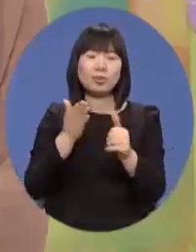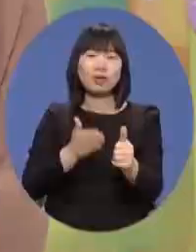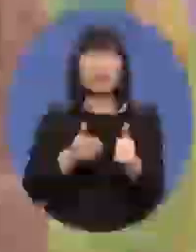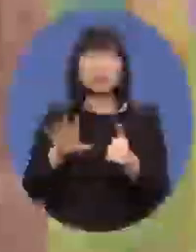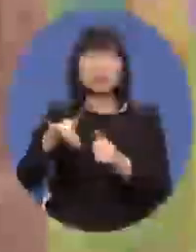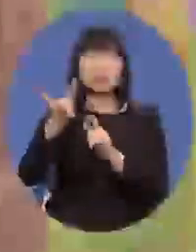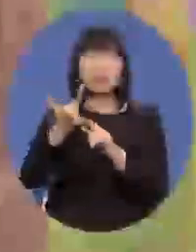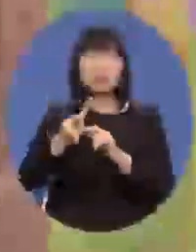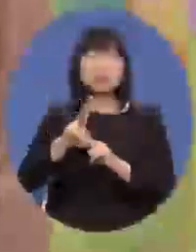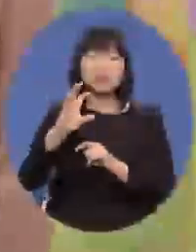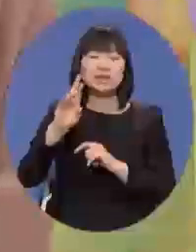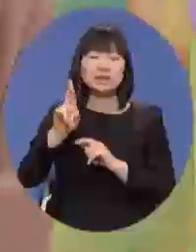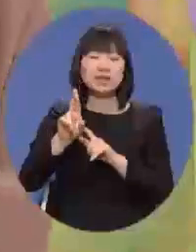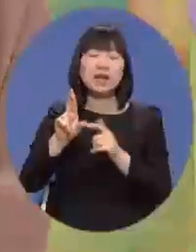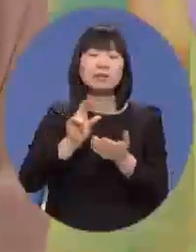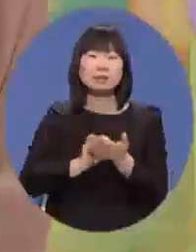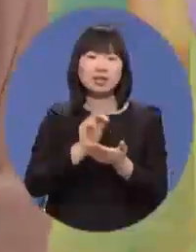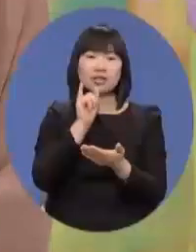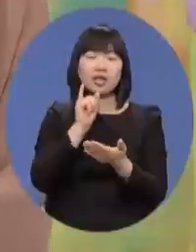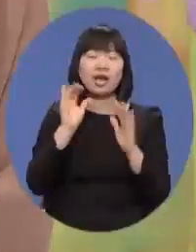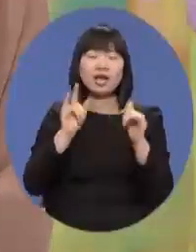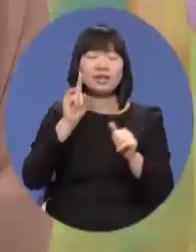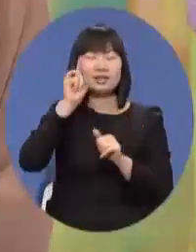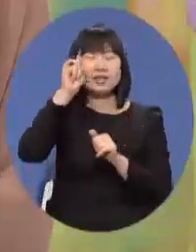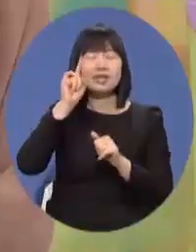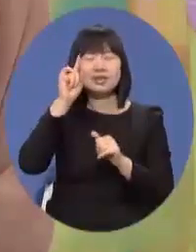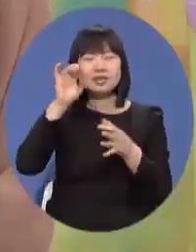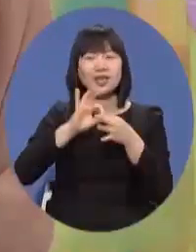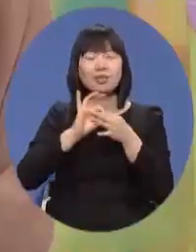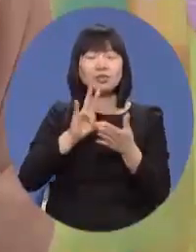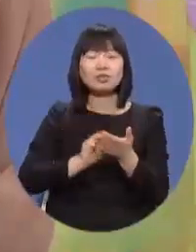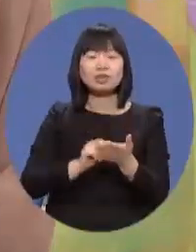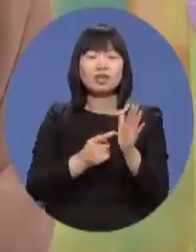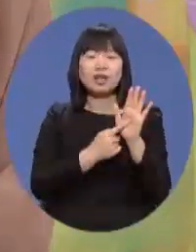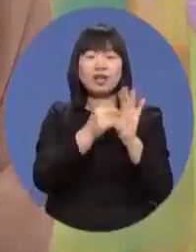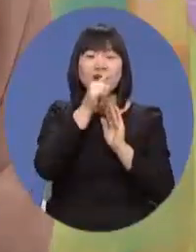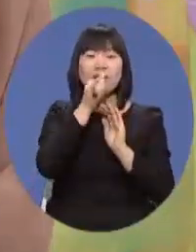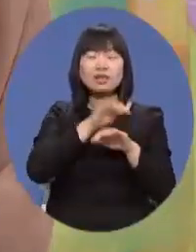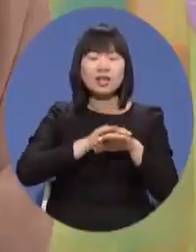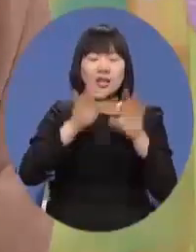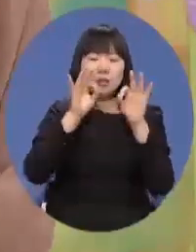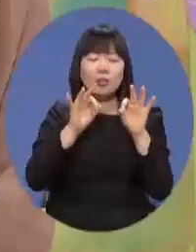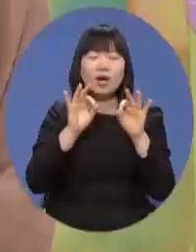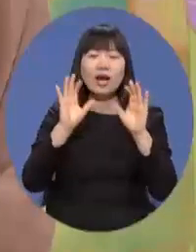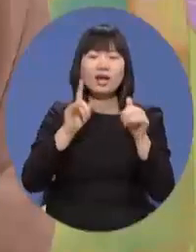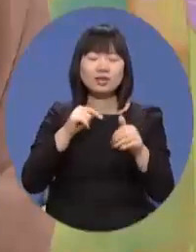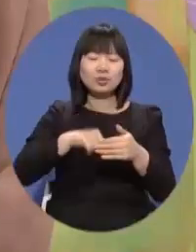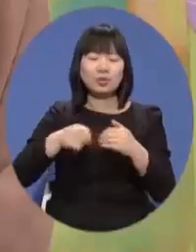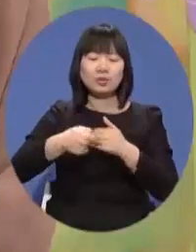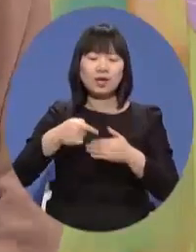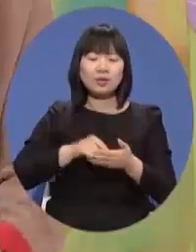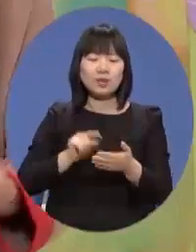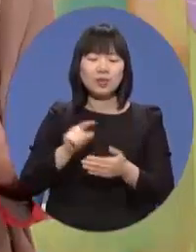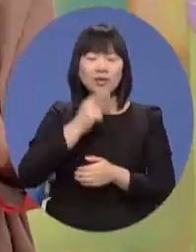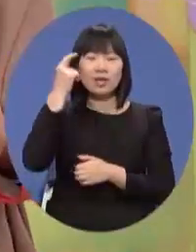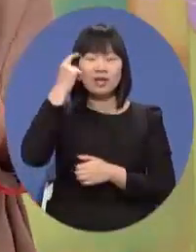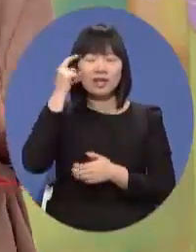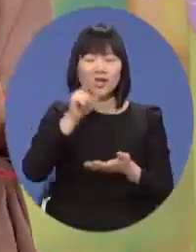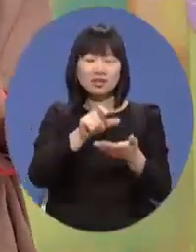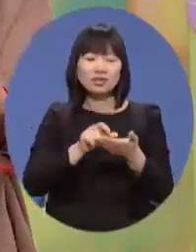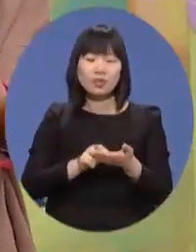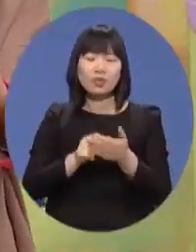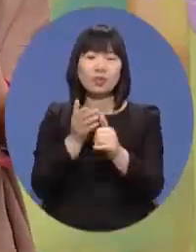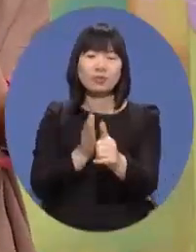먼저 네. VCR 퀴즈죠. 네. 네. 아이의 스트레스에 관한 문제인데요. 잘 보시고요. 아이의 속마음이 어떨까를